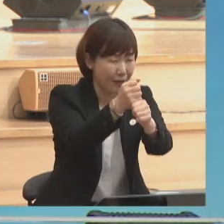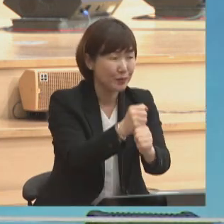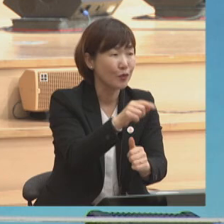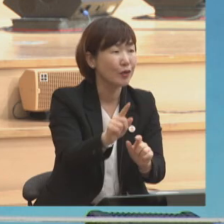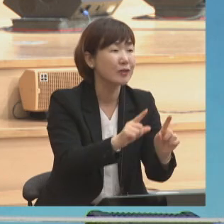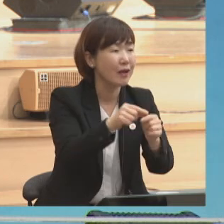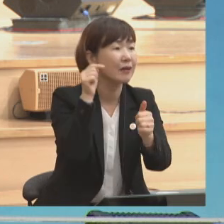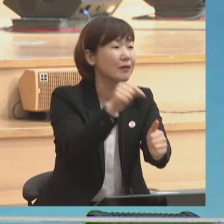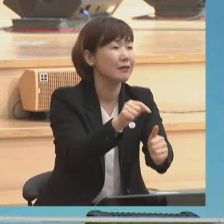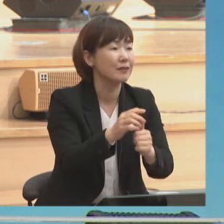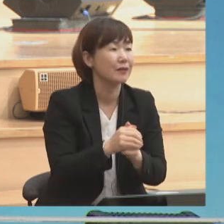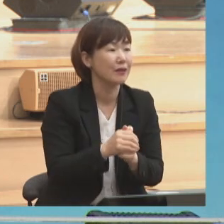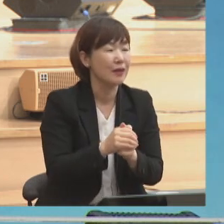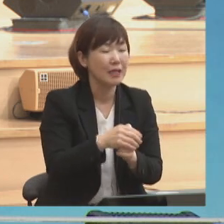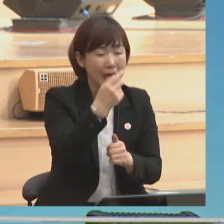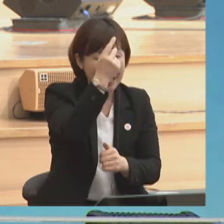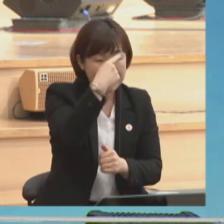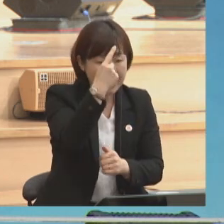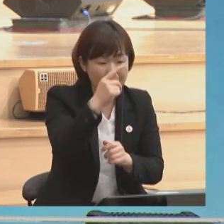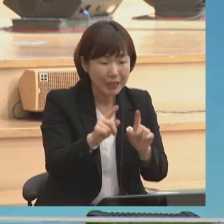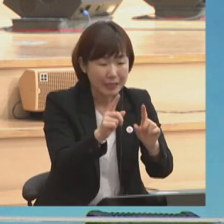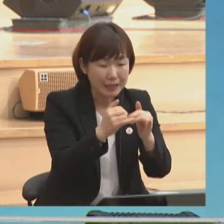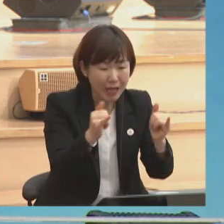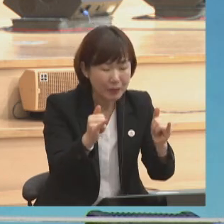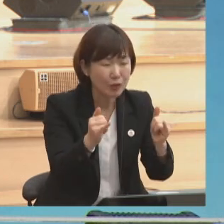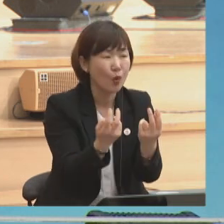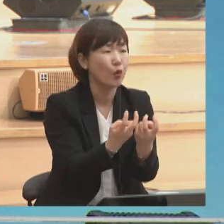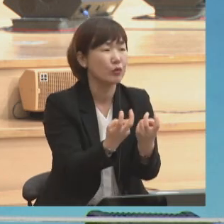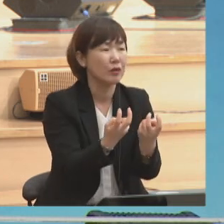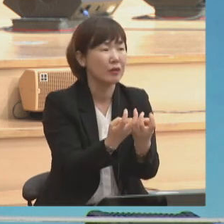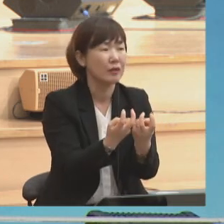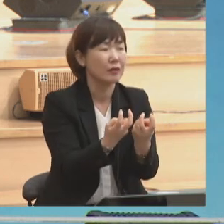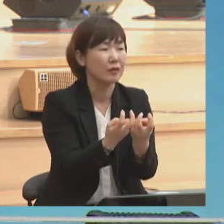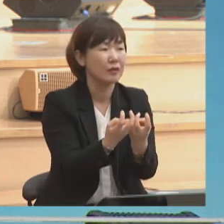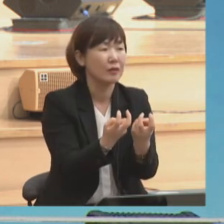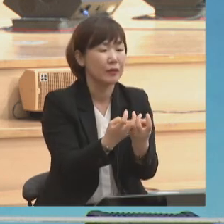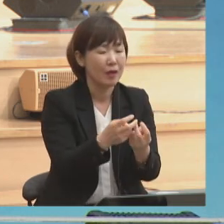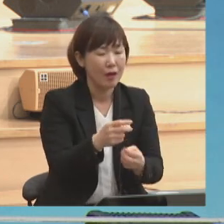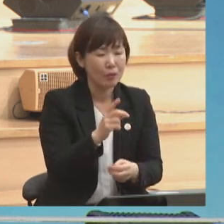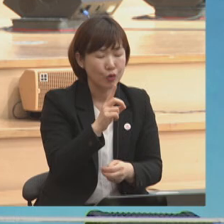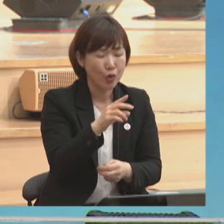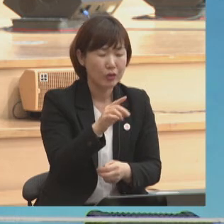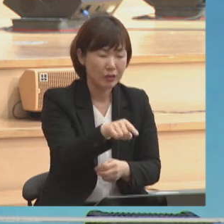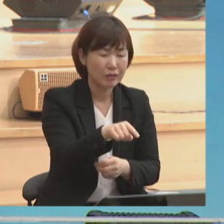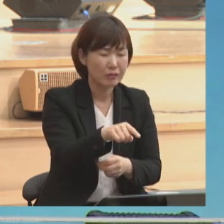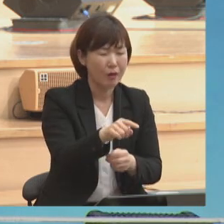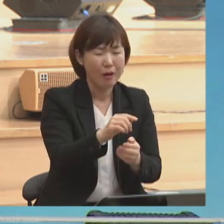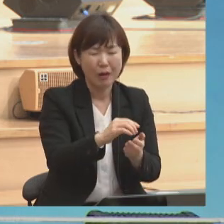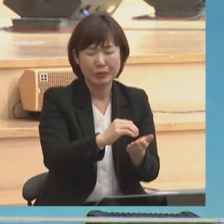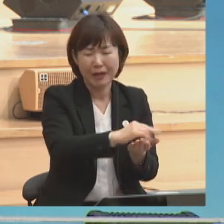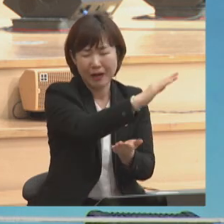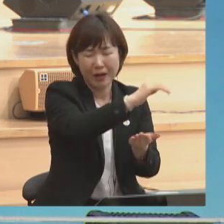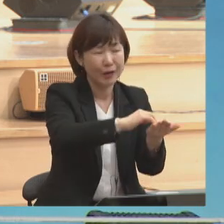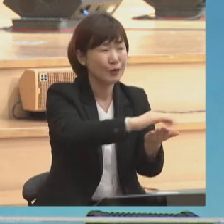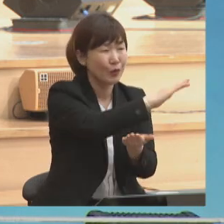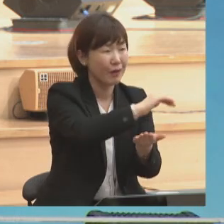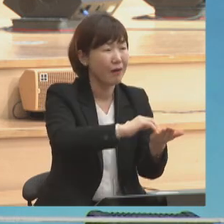있었던 유대인들, 뭐 그 지역에 살던 사람 어떻게 했을까요? 물론 그 지역을 비우도로 쫓겨나기도